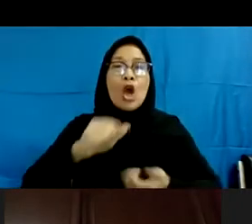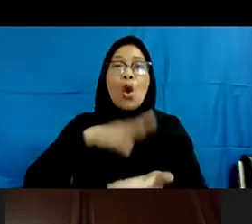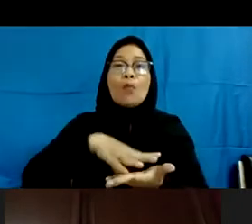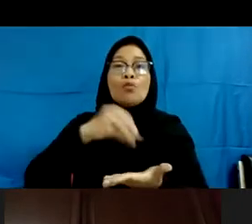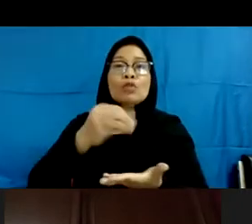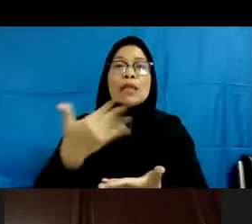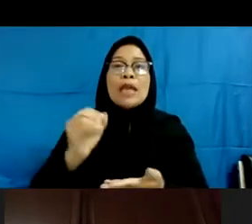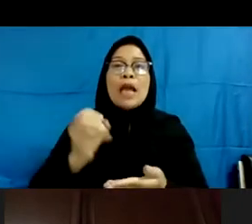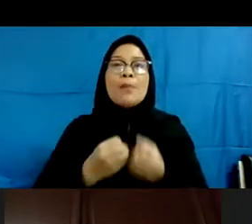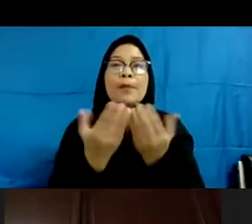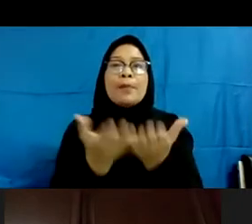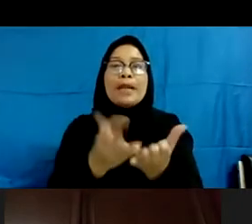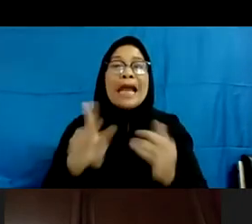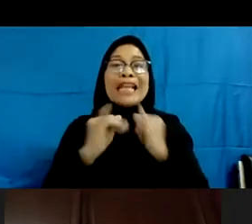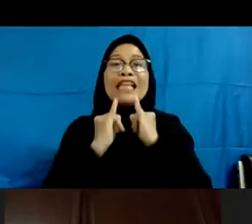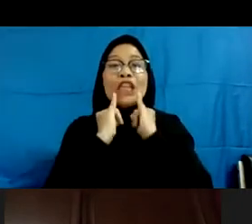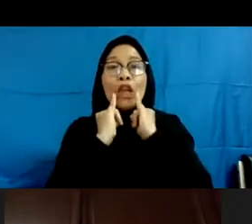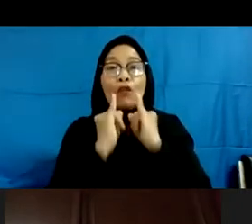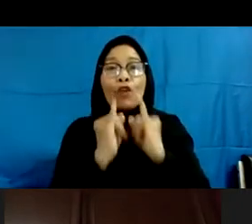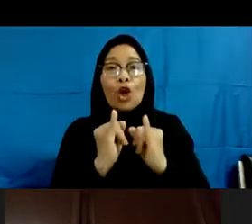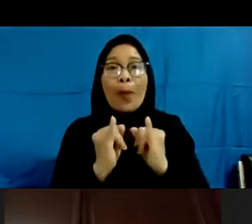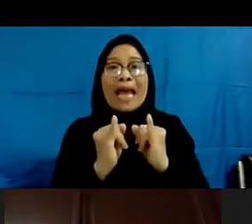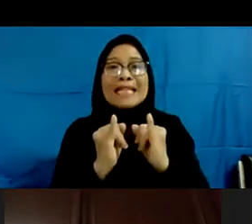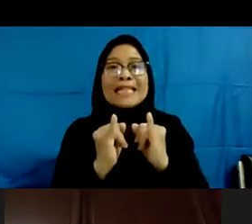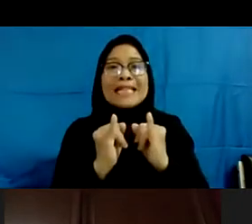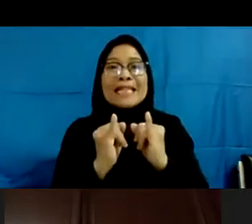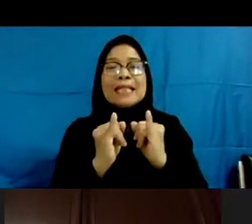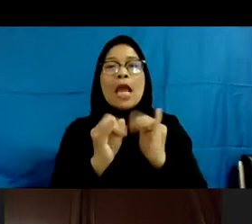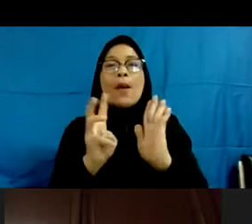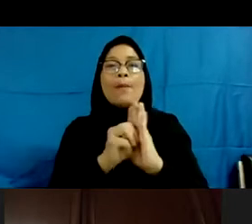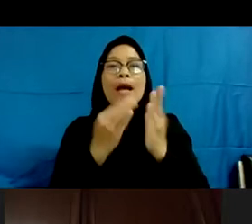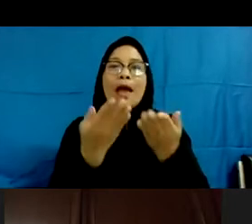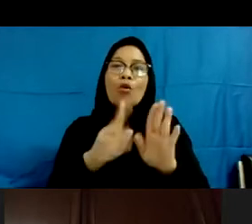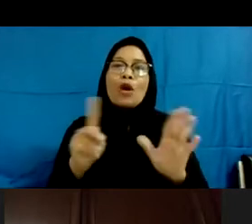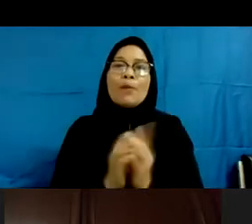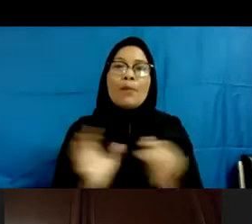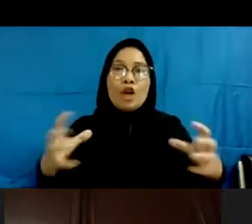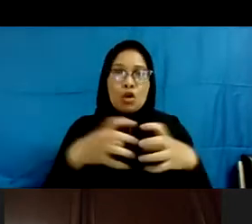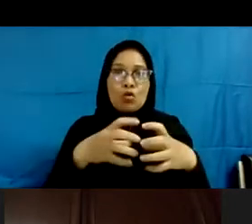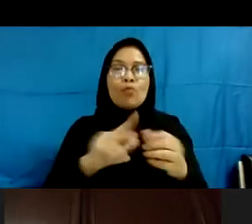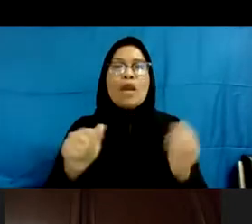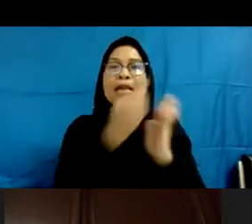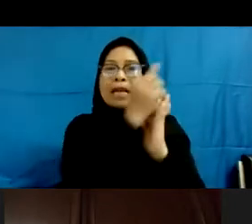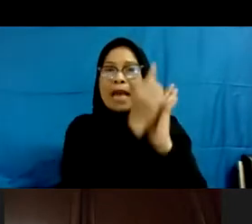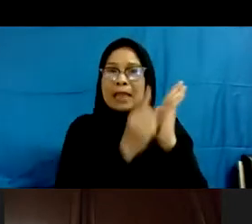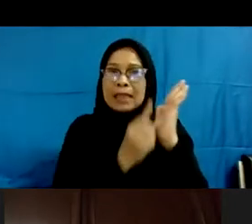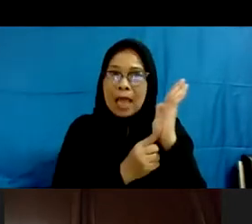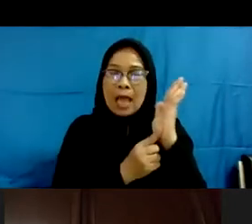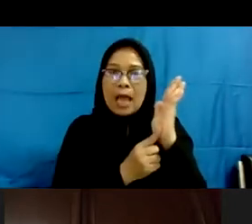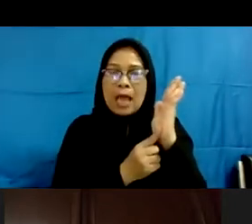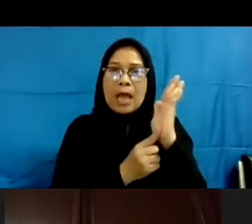memberikan informasi, juga melakukan pengumpulan pendataan, pengolahan data terkait